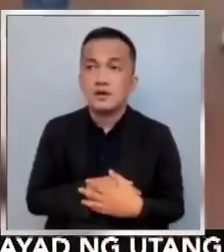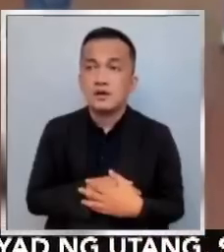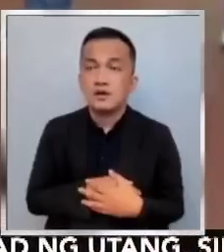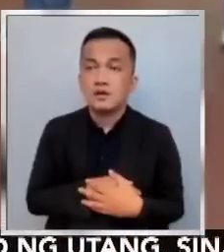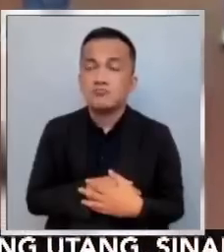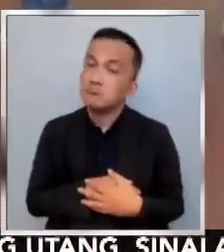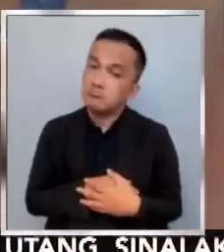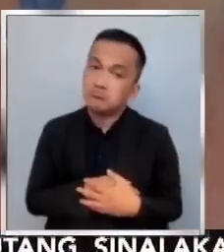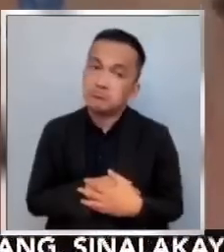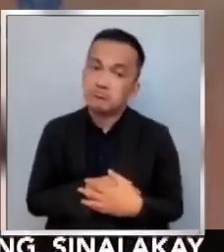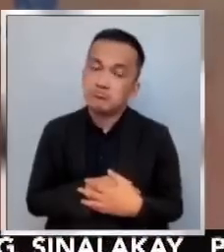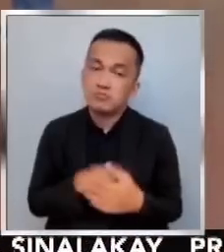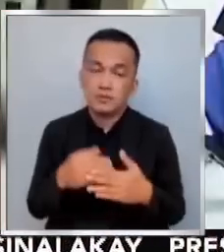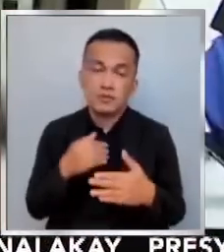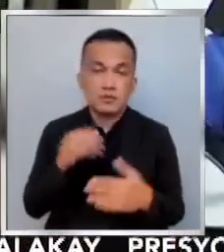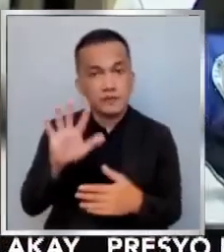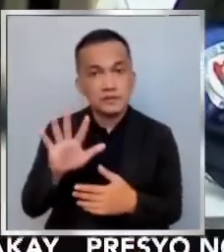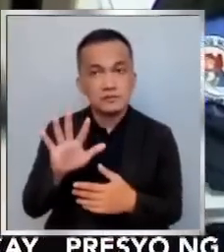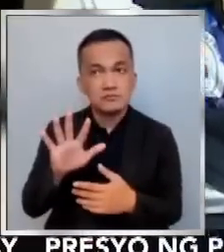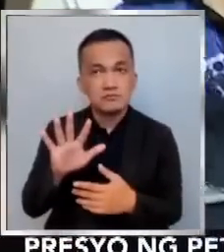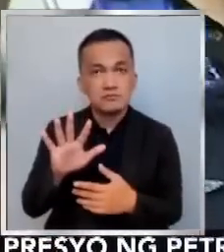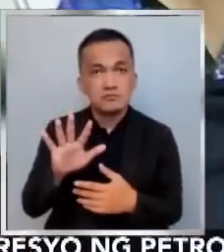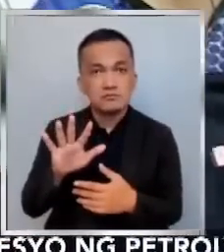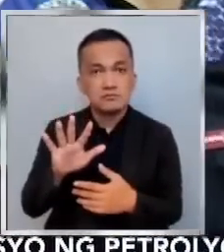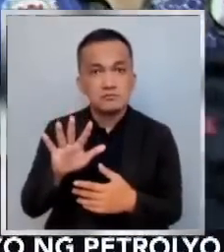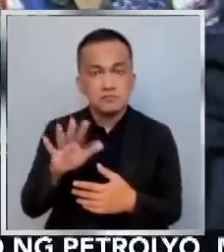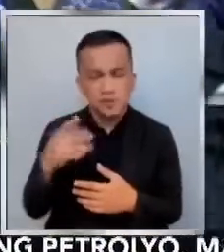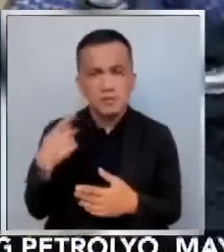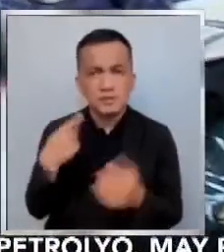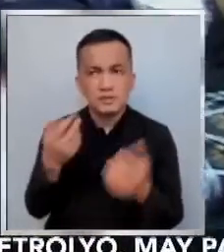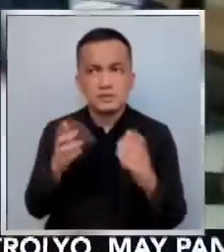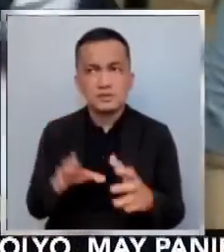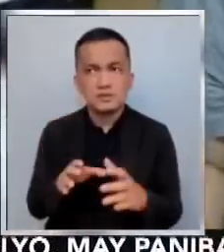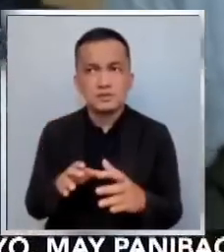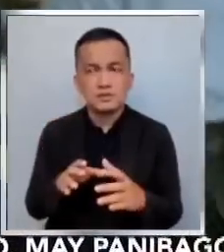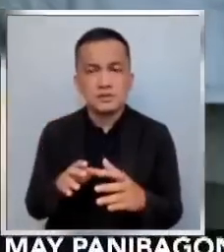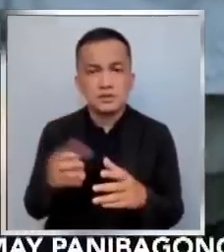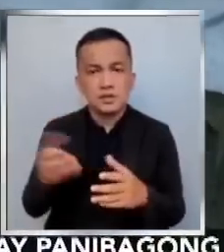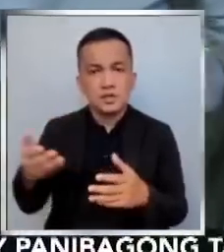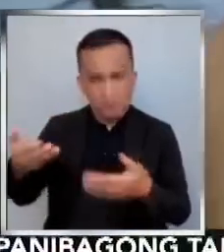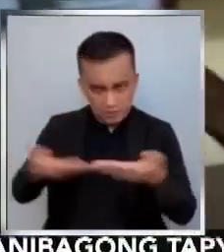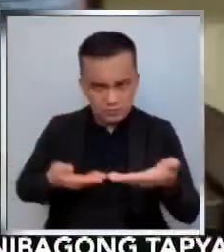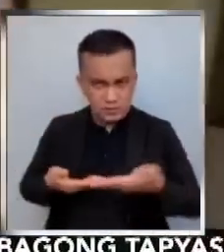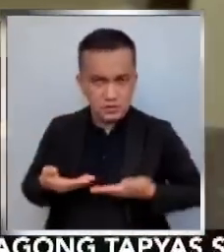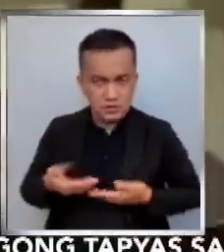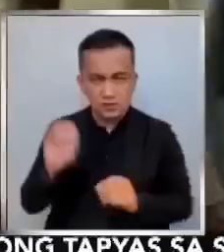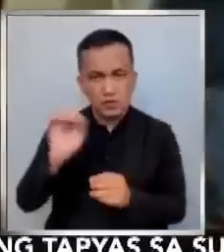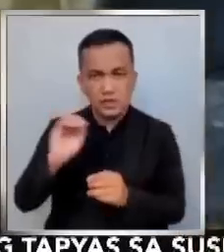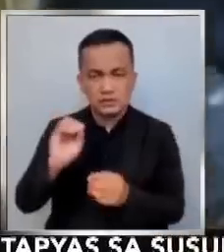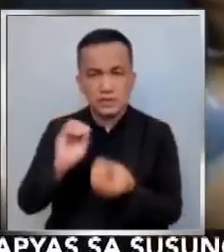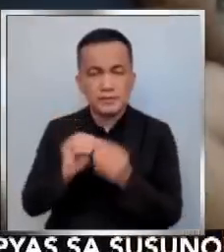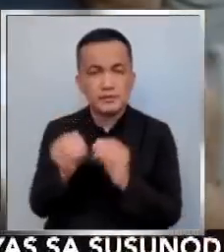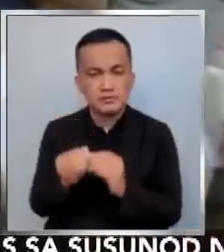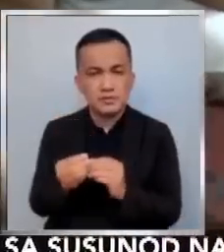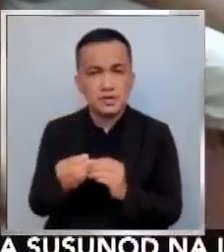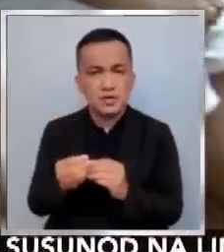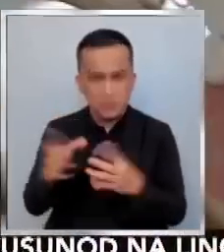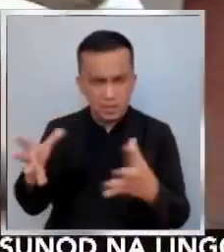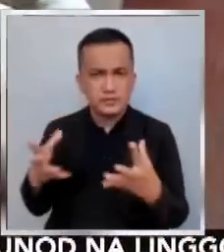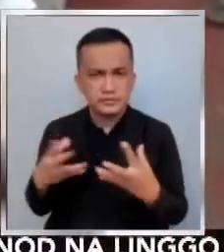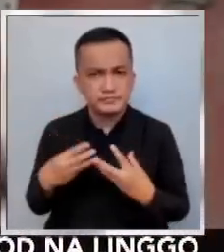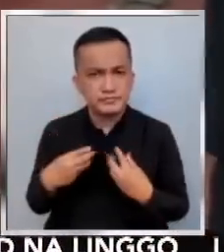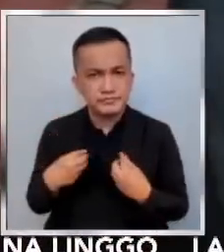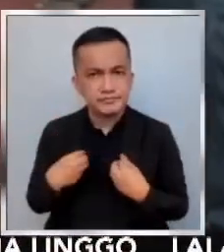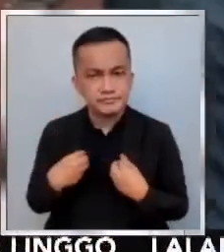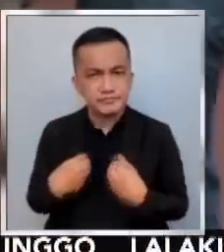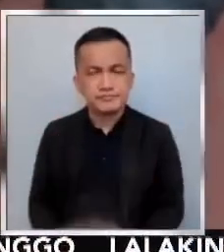before 5, meron pa kaming chance na mag-cater ng mga ibang walang number, iaano namin. Pero